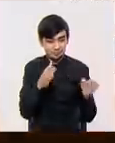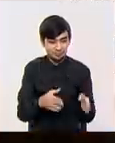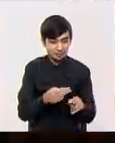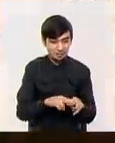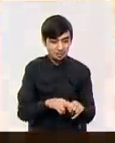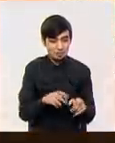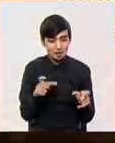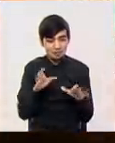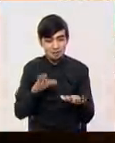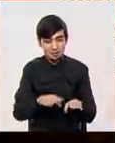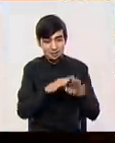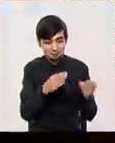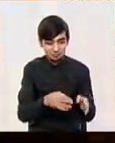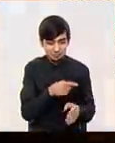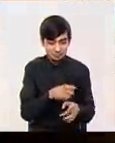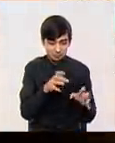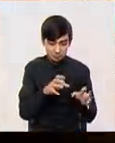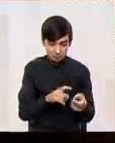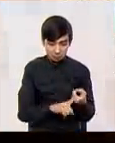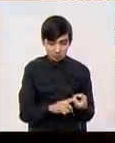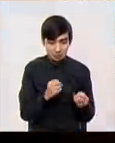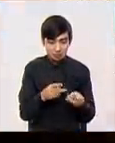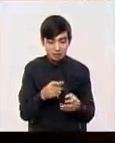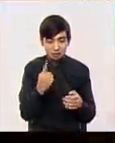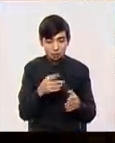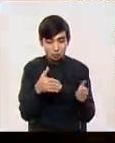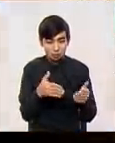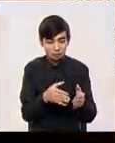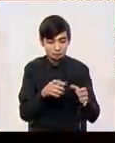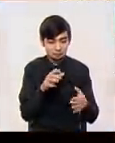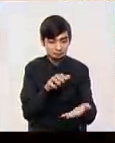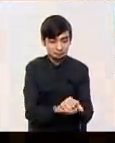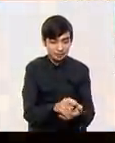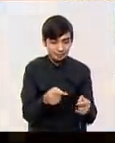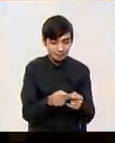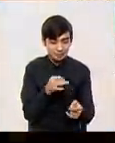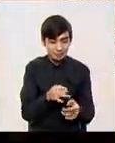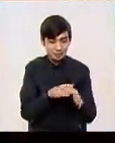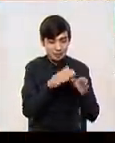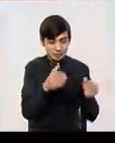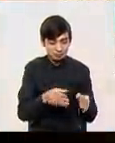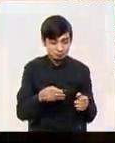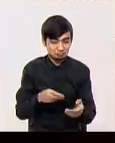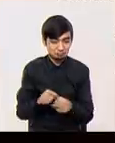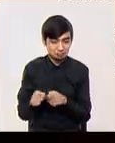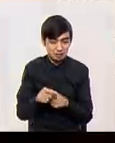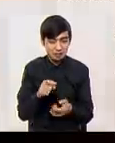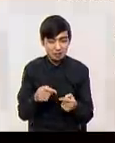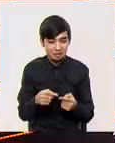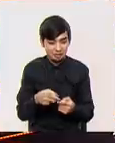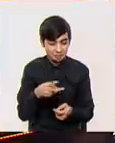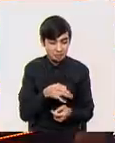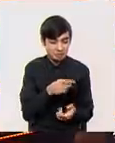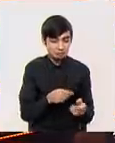сөз бе? Дүкеннің бір бұрышын жалға алып автоматын қойып қойған кәсіпкердің кәсібі заңды деген сөз бе сонда?